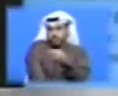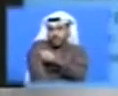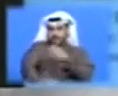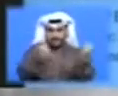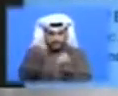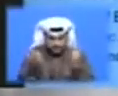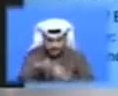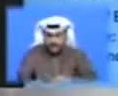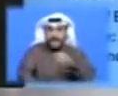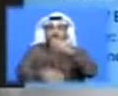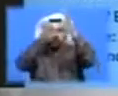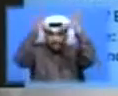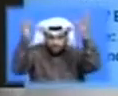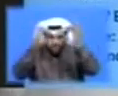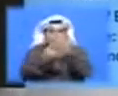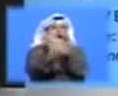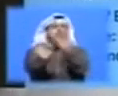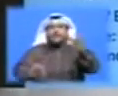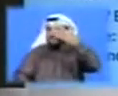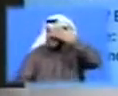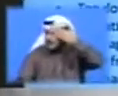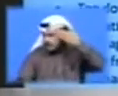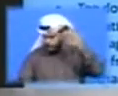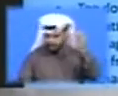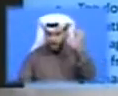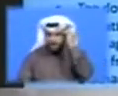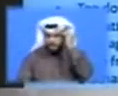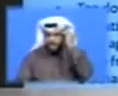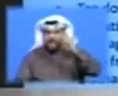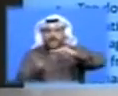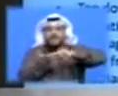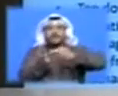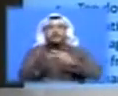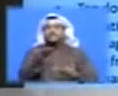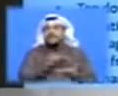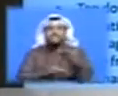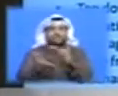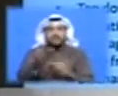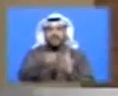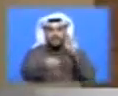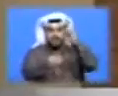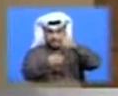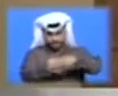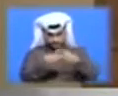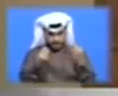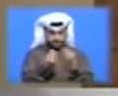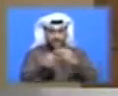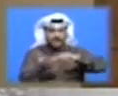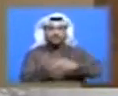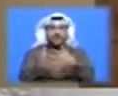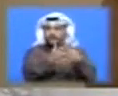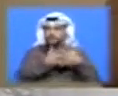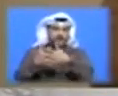محاولة تقييمية للتجربة الكويتية في مجال التعامل مع الحوادث الإشعاعية بالتعاون مع وكالة الطاقة